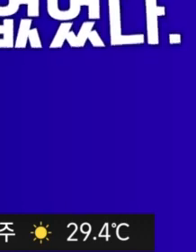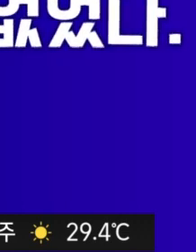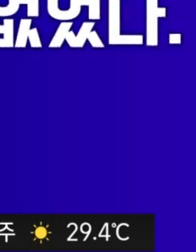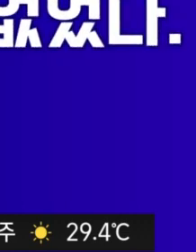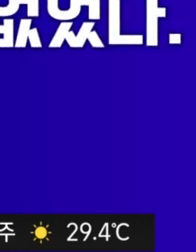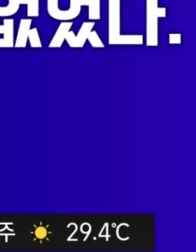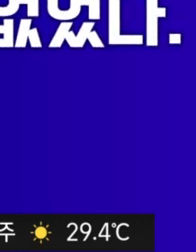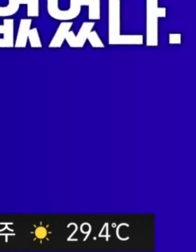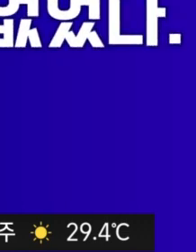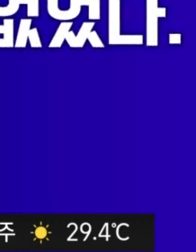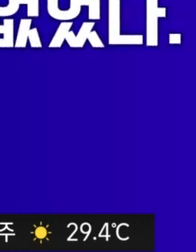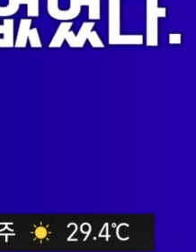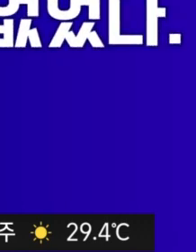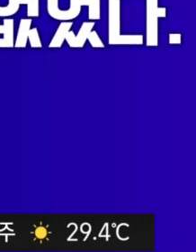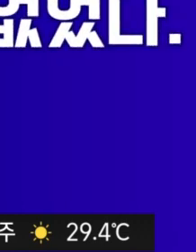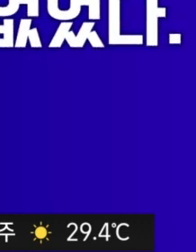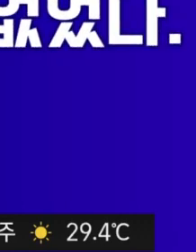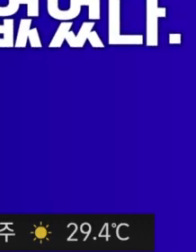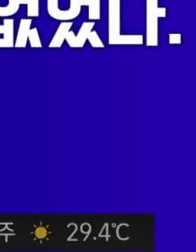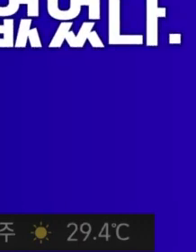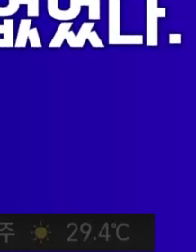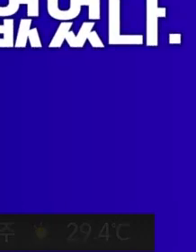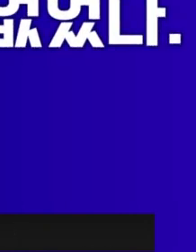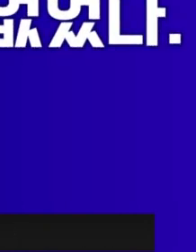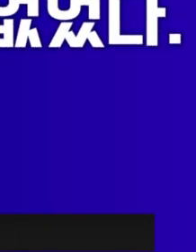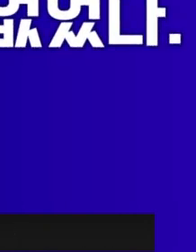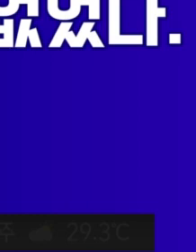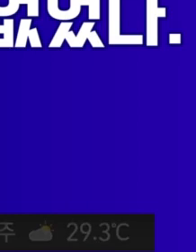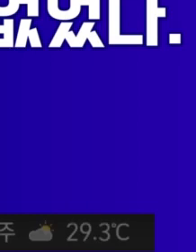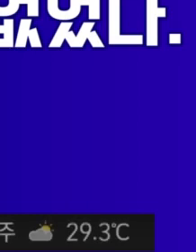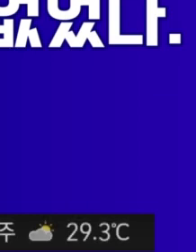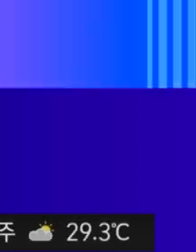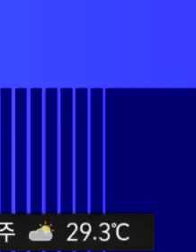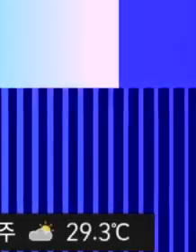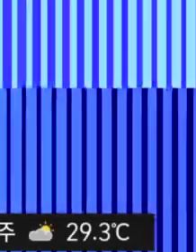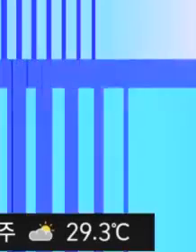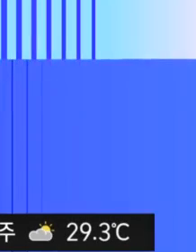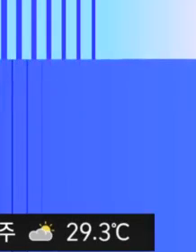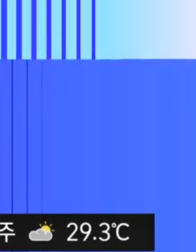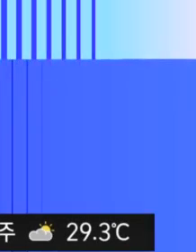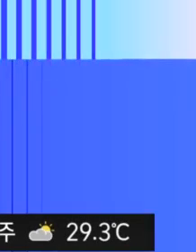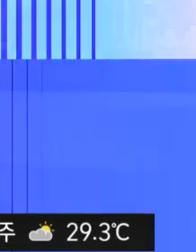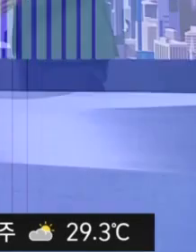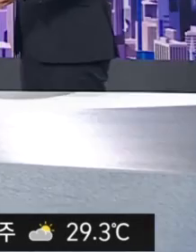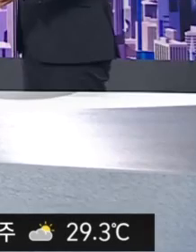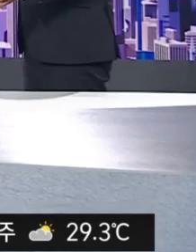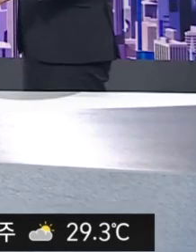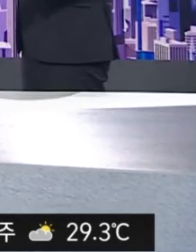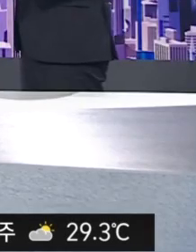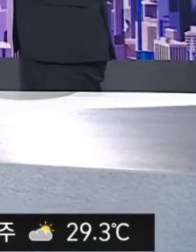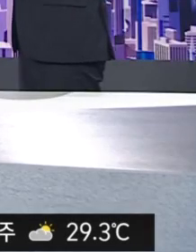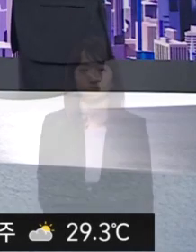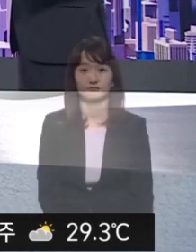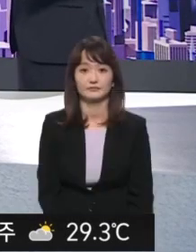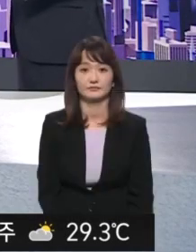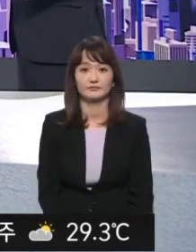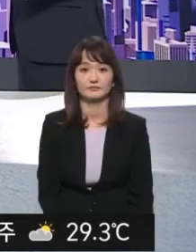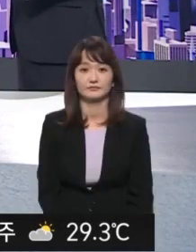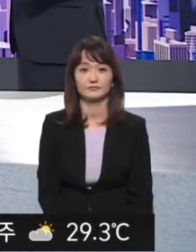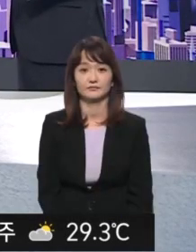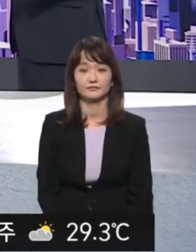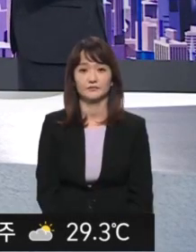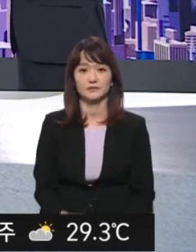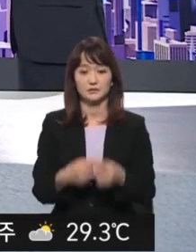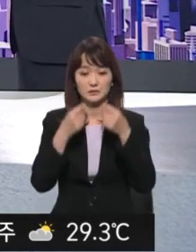불출마 선언을 했지 공천 탈락된 부분은 없었다 자 그러니까 이제 살짝